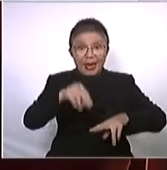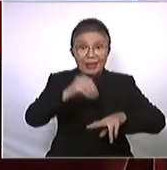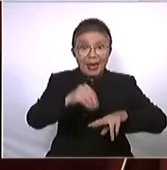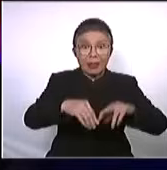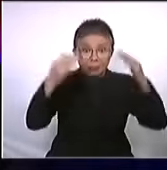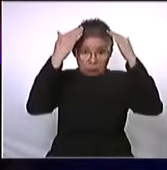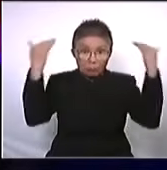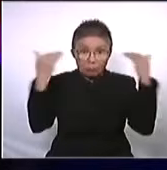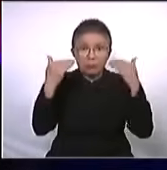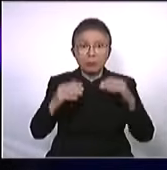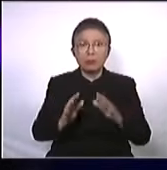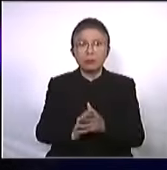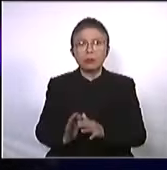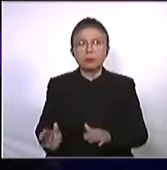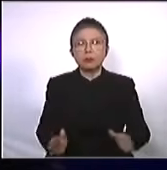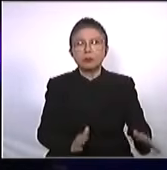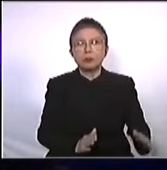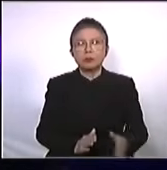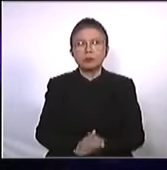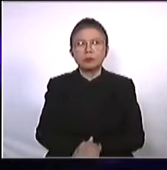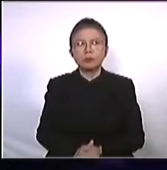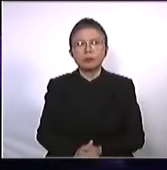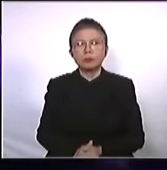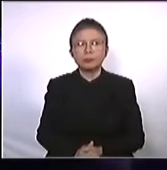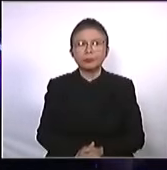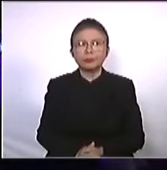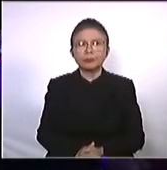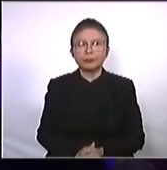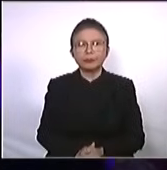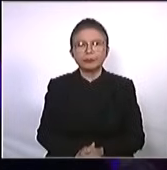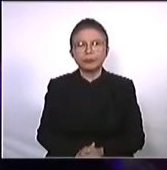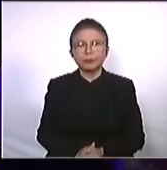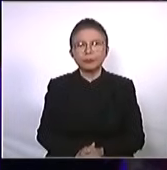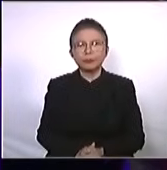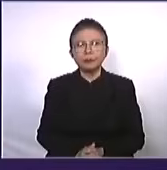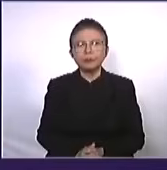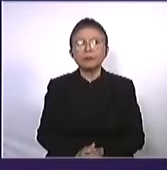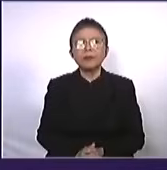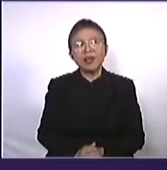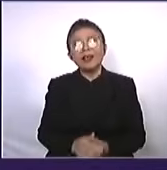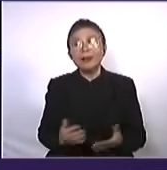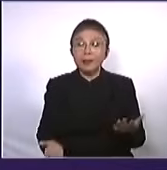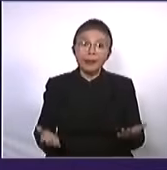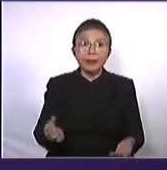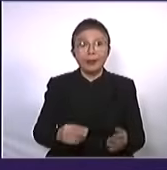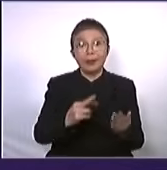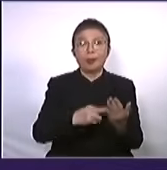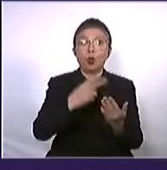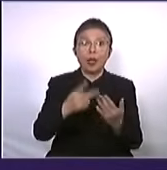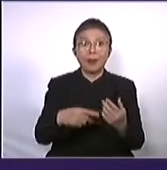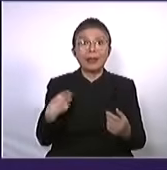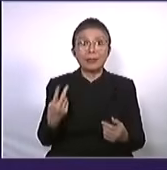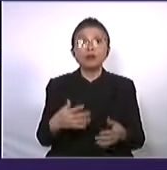kasih silakan langsung ditanggapi Pak Mahfud waktu andaangitu kan dariram yang